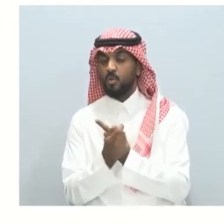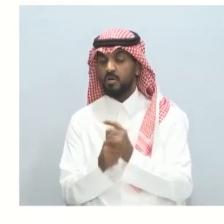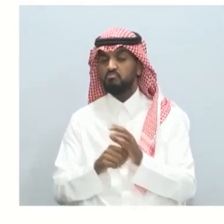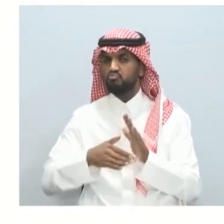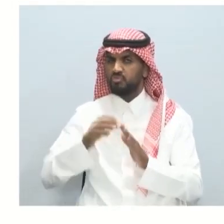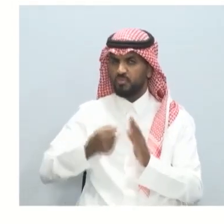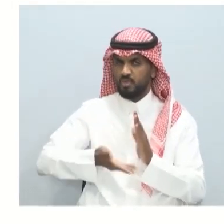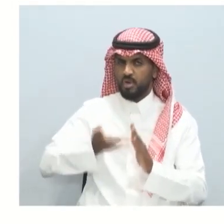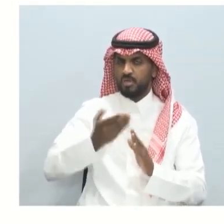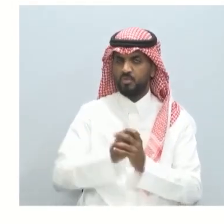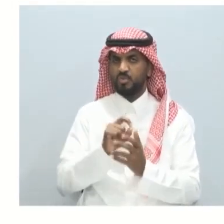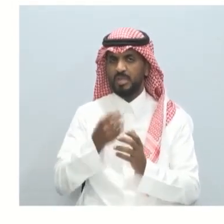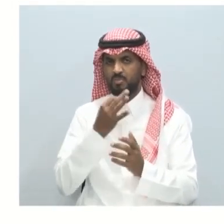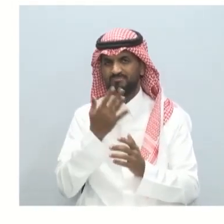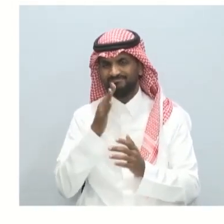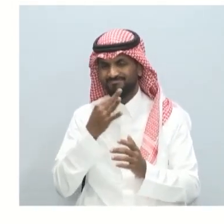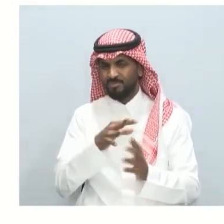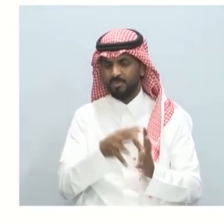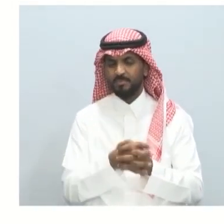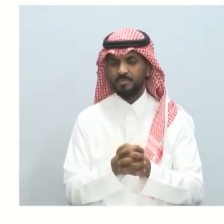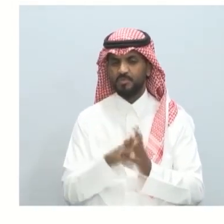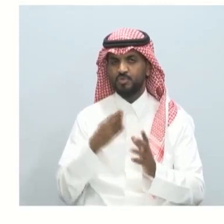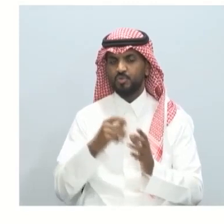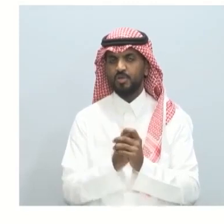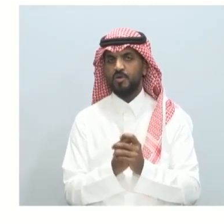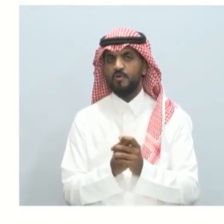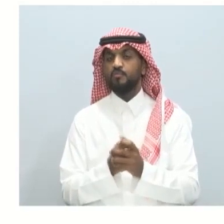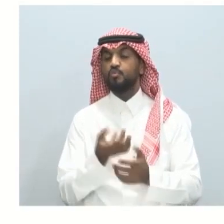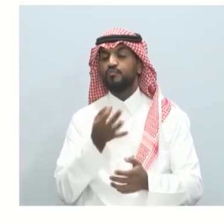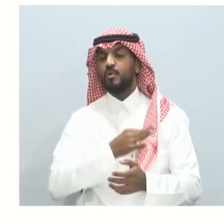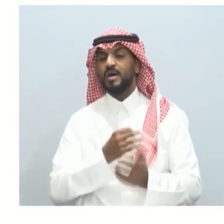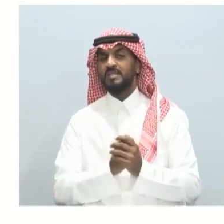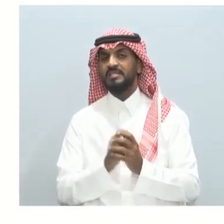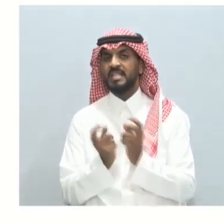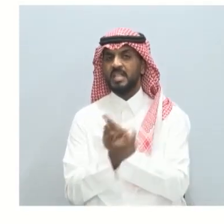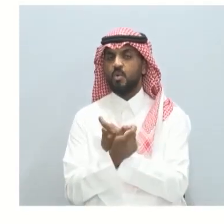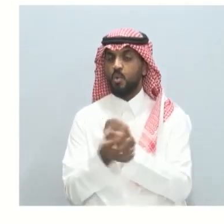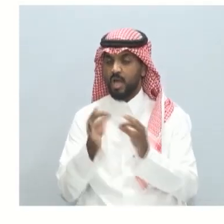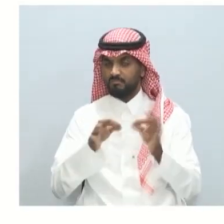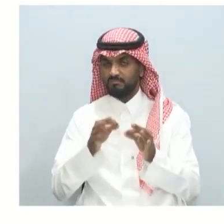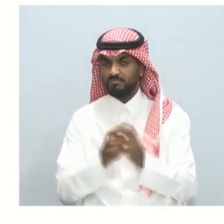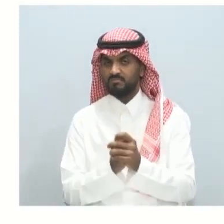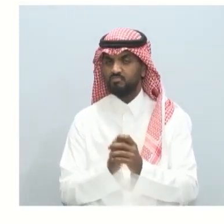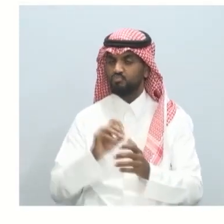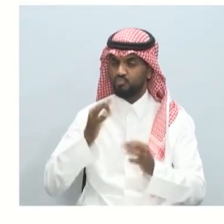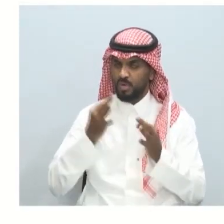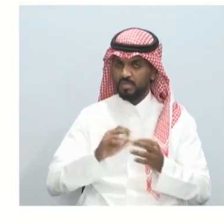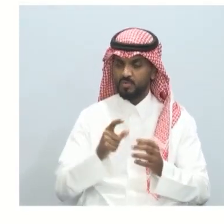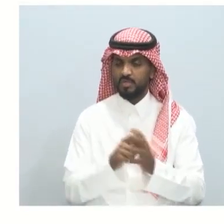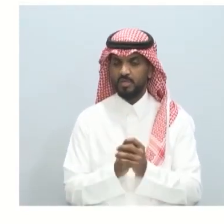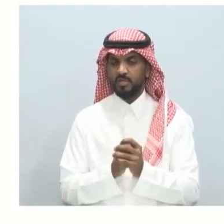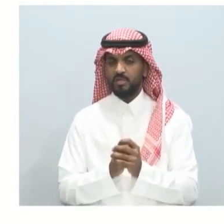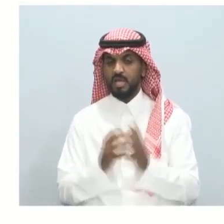مرتفع وطعمه ليس محببا سعود فوائد الدواء مؤكده وسريعه لان الذين نجوه